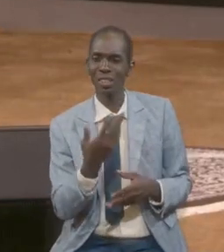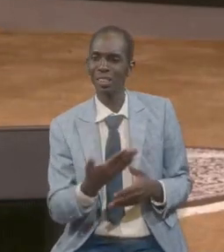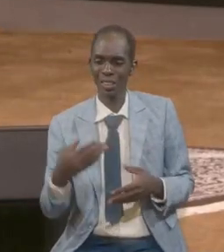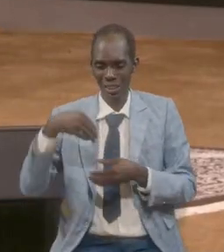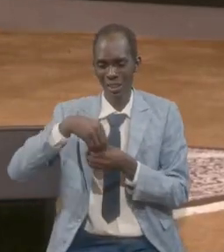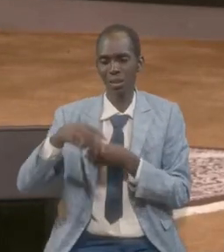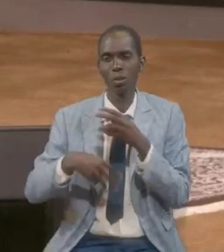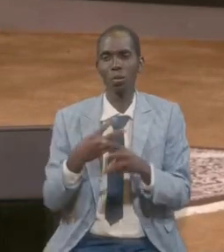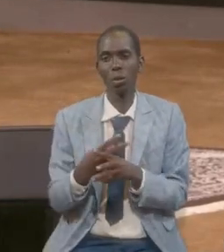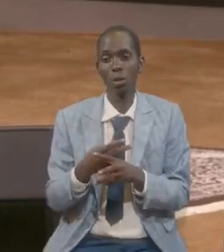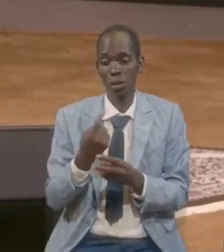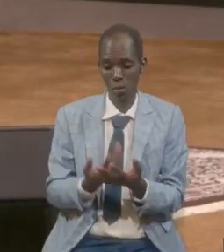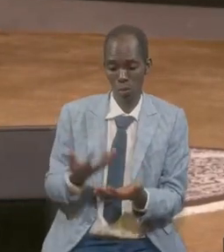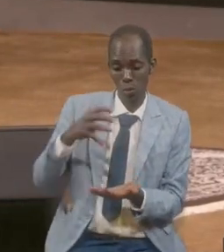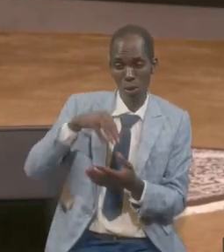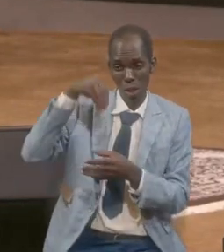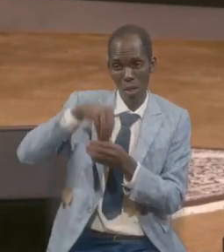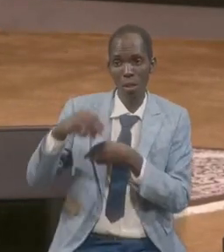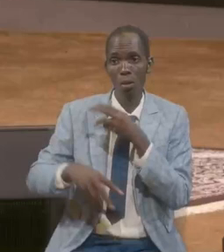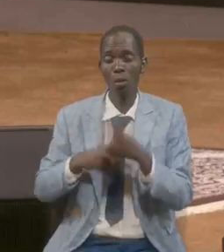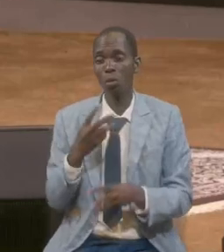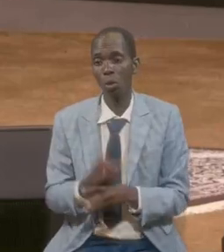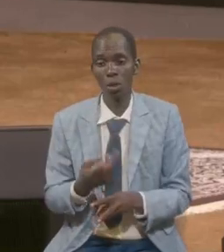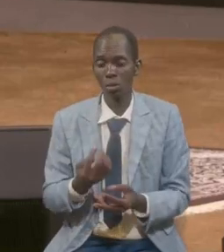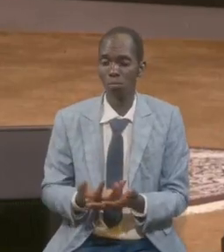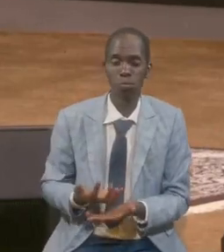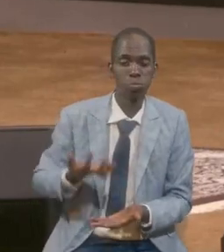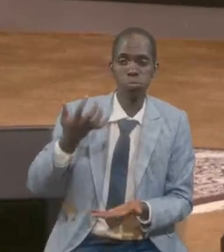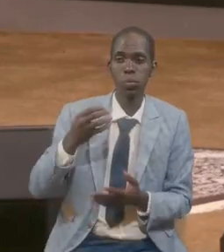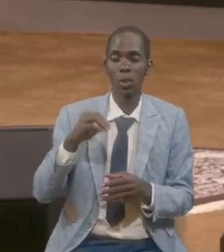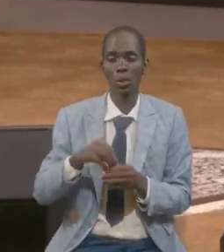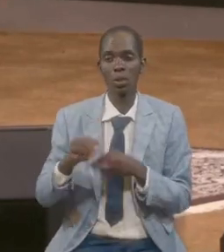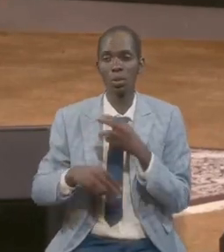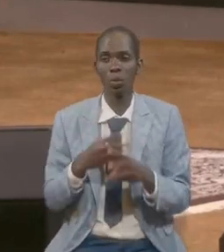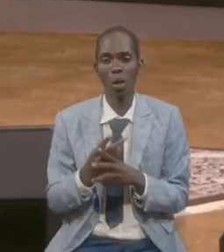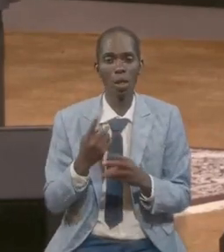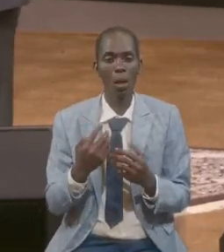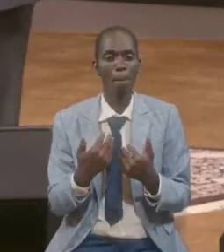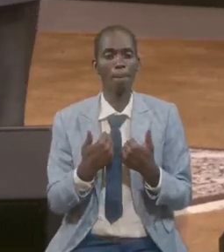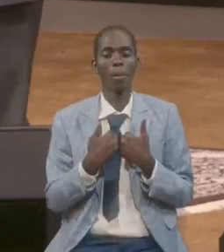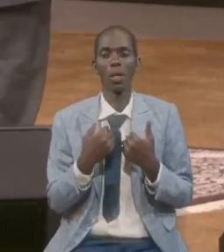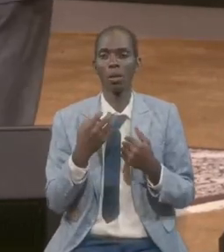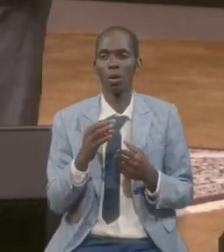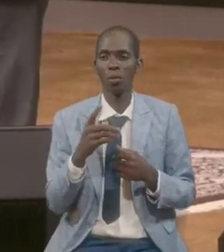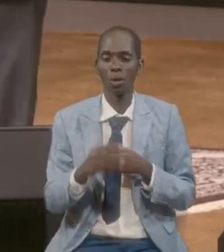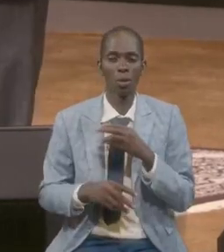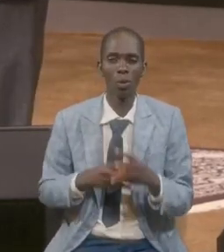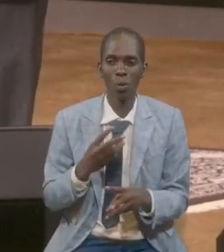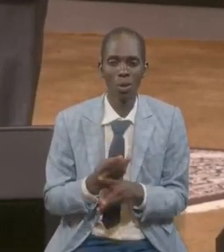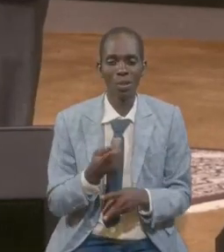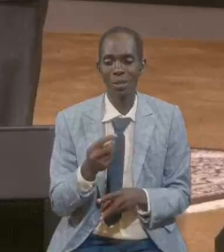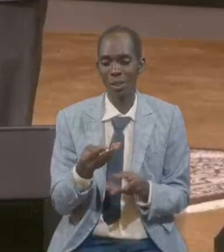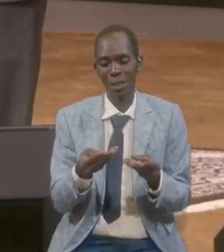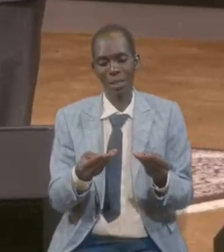La richesse du monde, l'opulence du monde, les possessions du monde, le